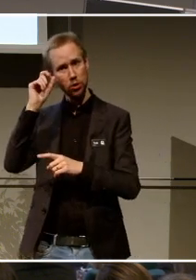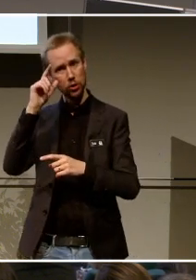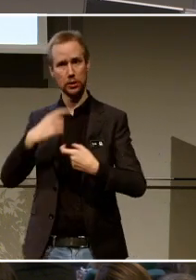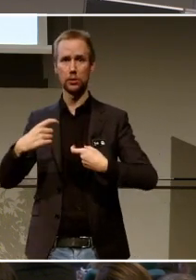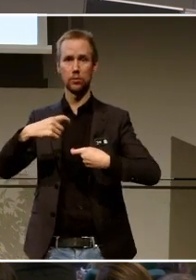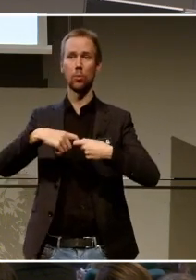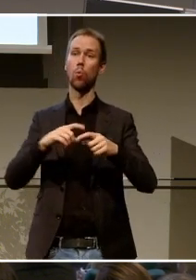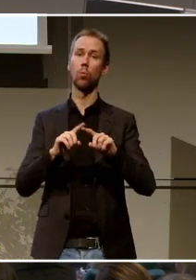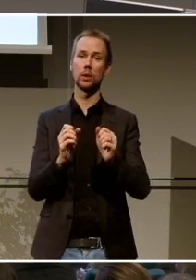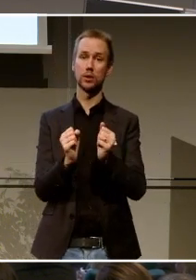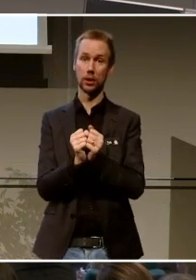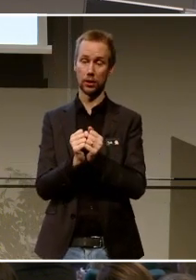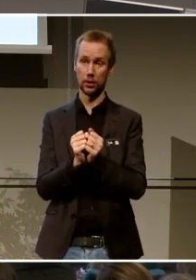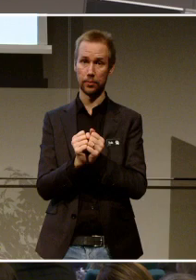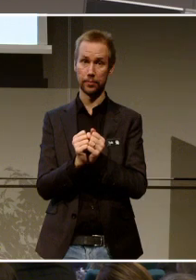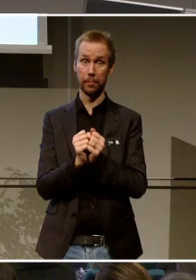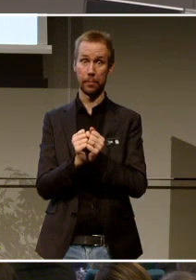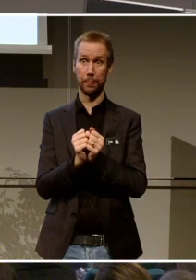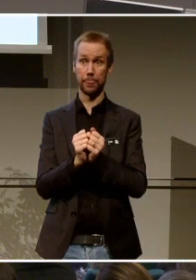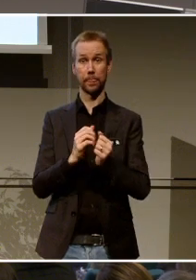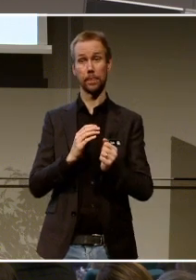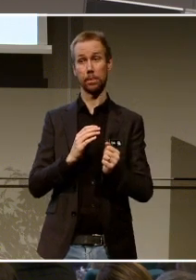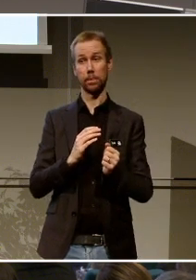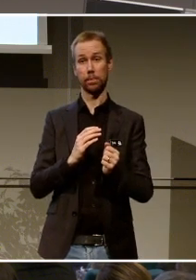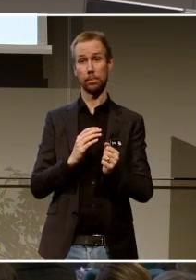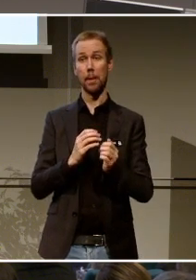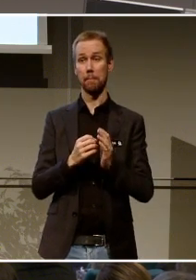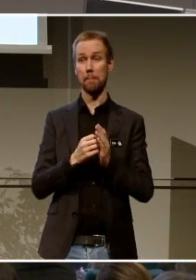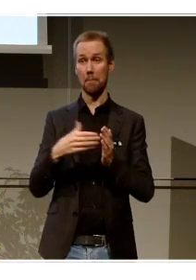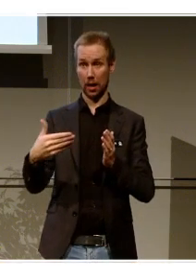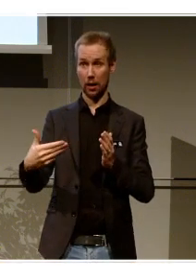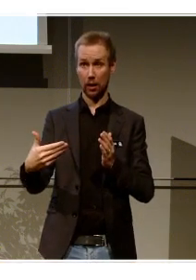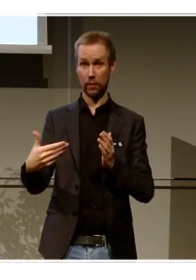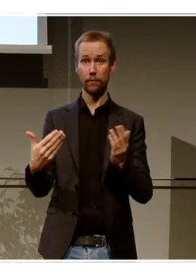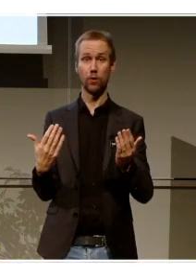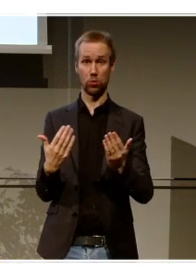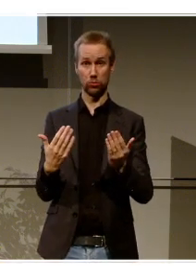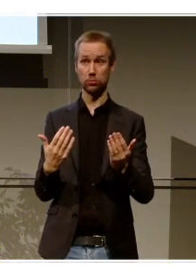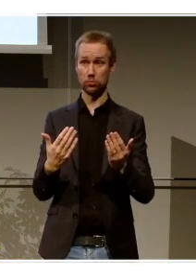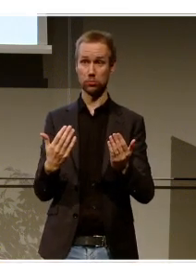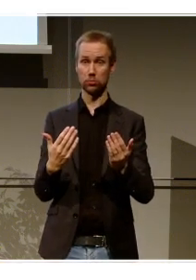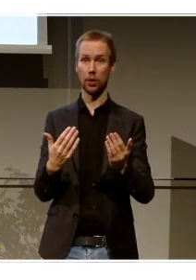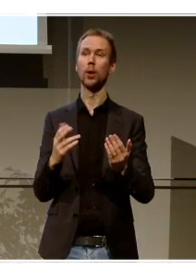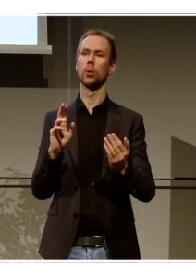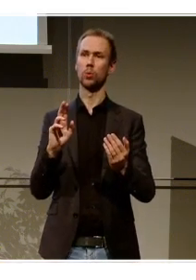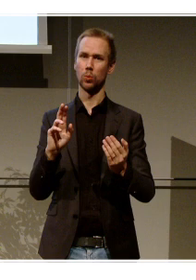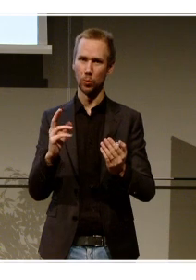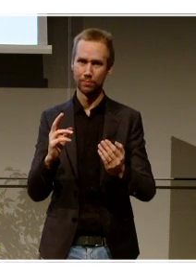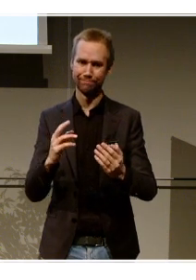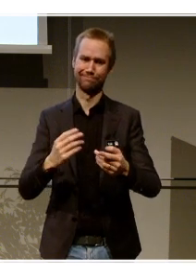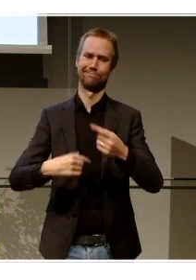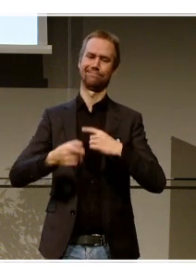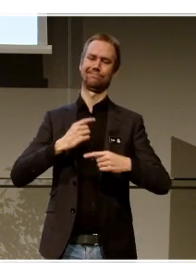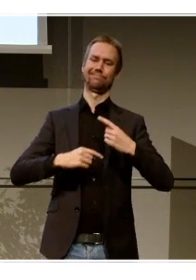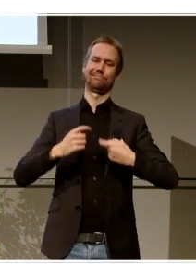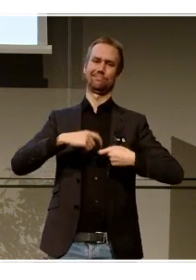Och det här får ju olika konsekvenser då, och för att knyta tillbaka till den här frågan om kompetenser som vi behöver,